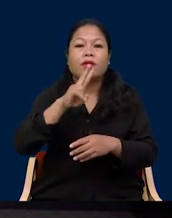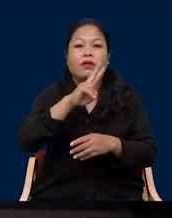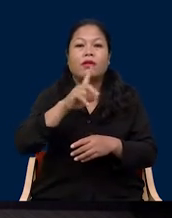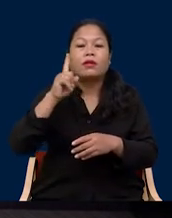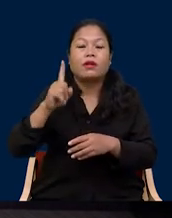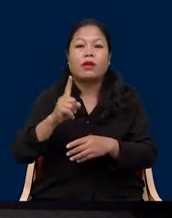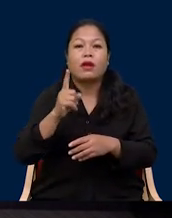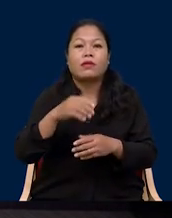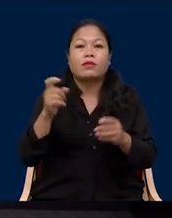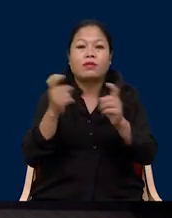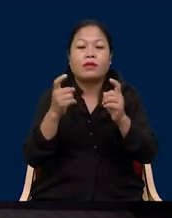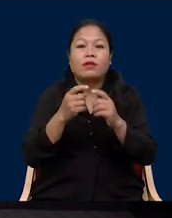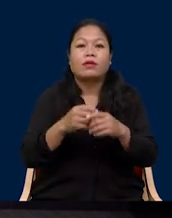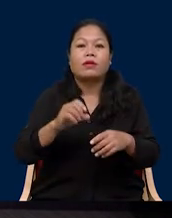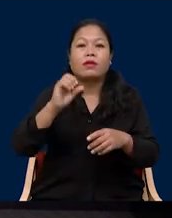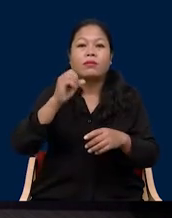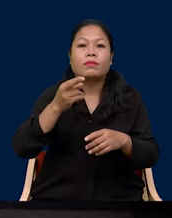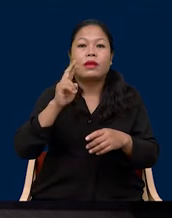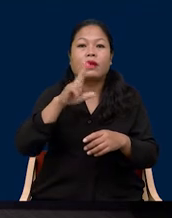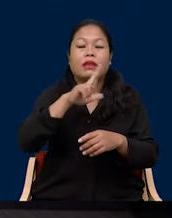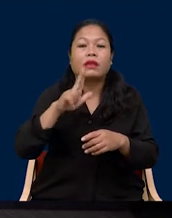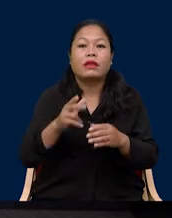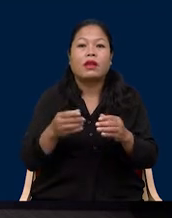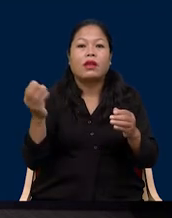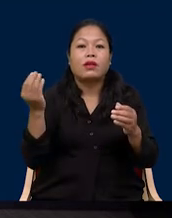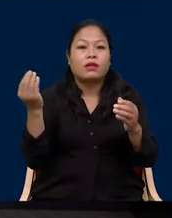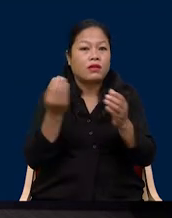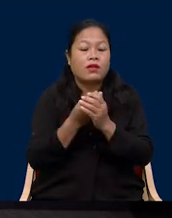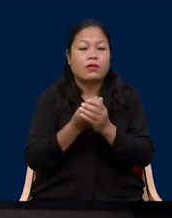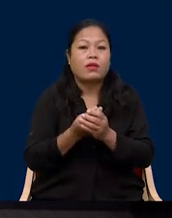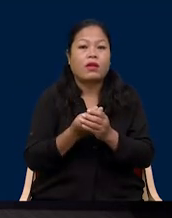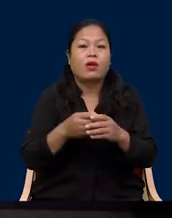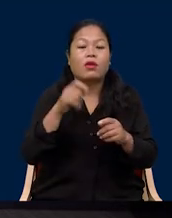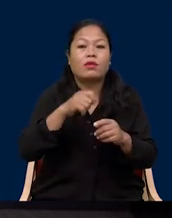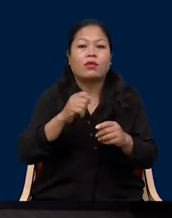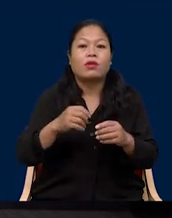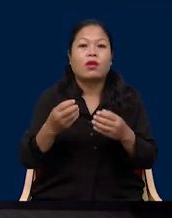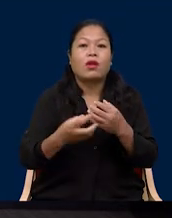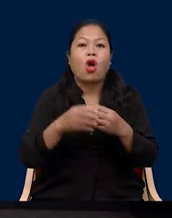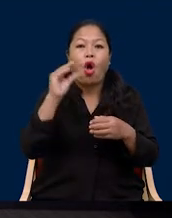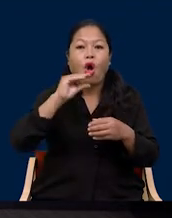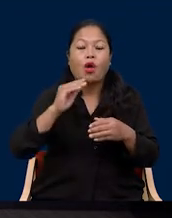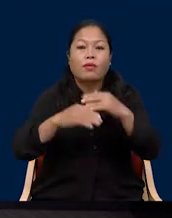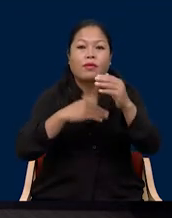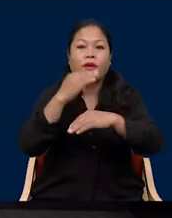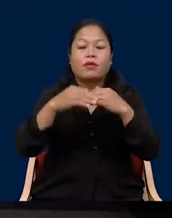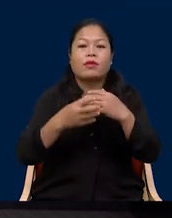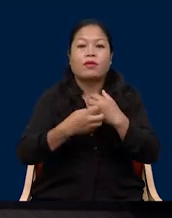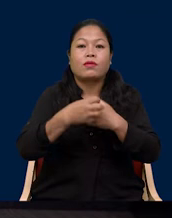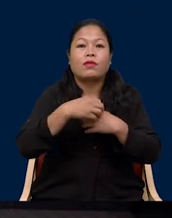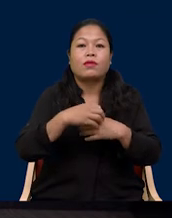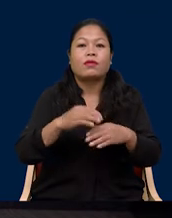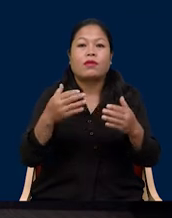जलवायु सम्मेलन अन्तर्गत पेरिसमा भएको जलवायु सम्झौतालाई पनि अनुमोदन गरेको छ। अल्पविकसित मुलुकको